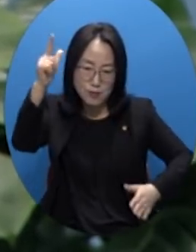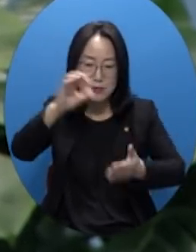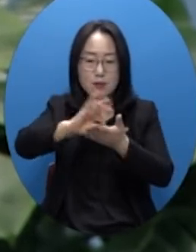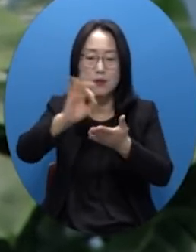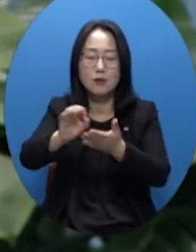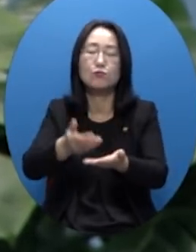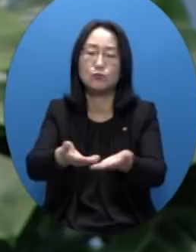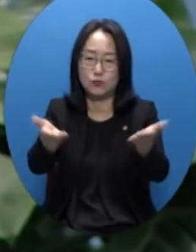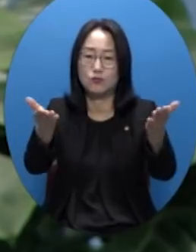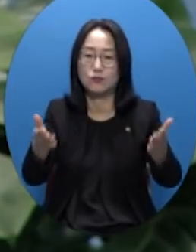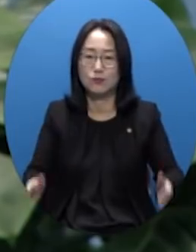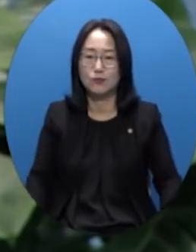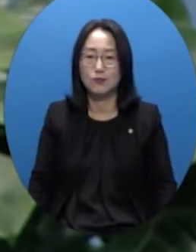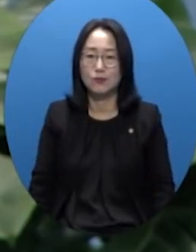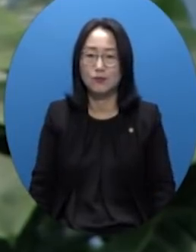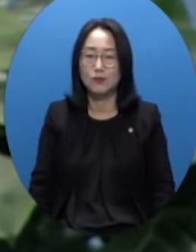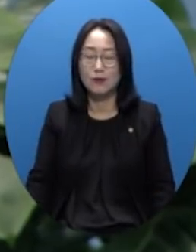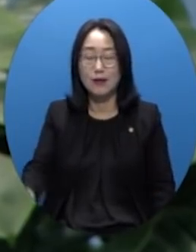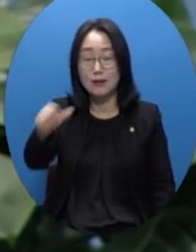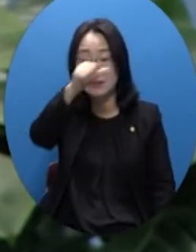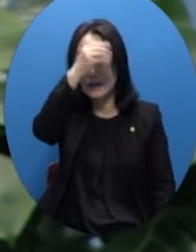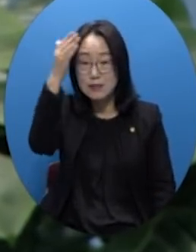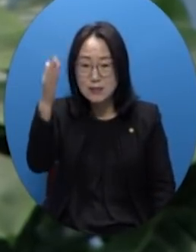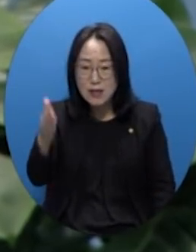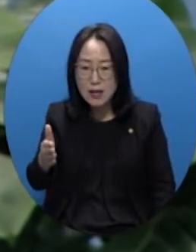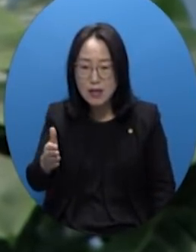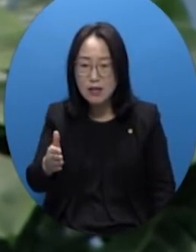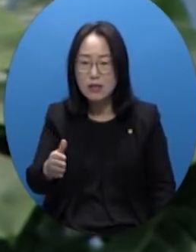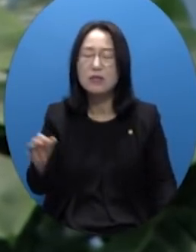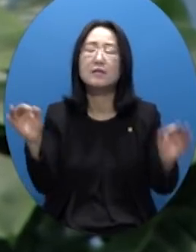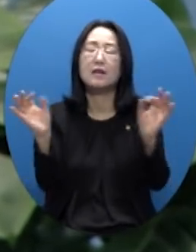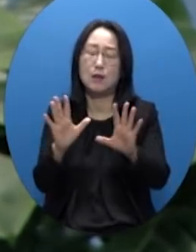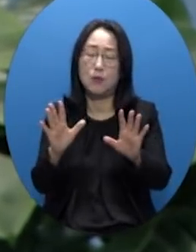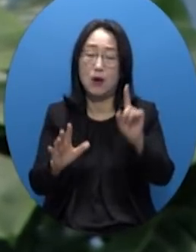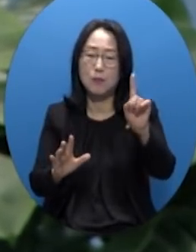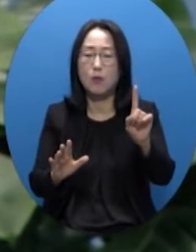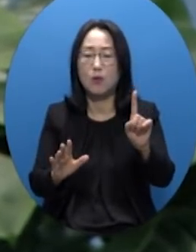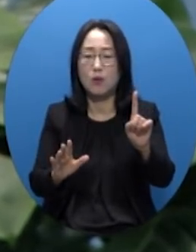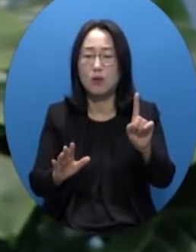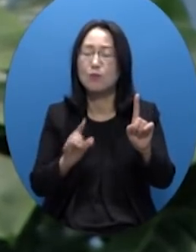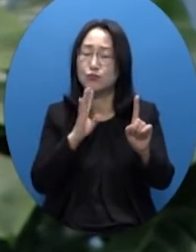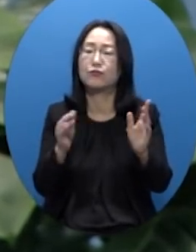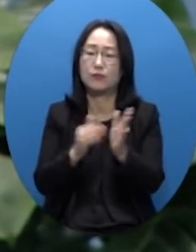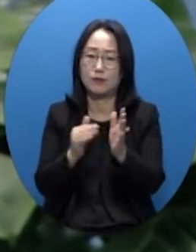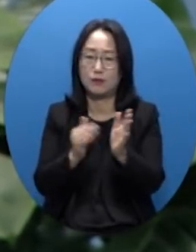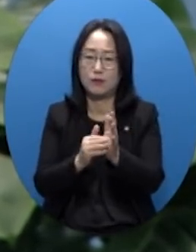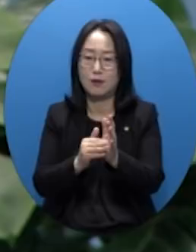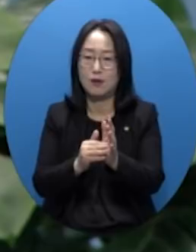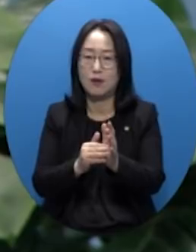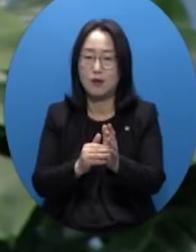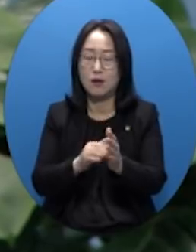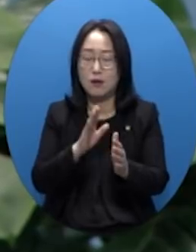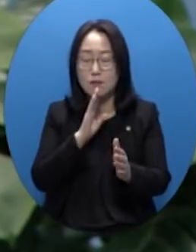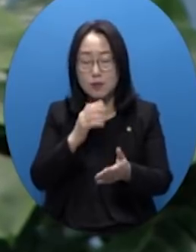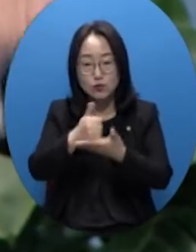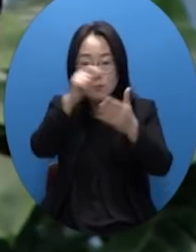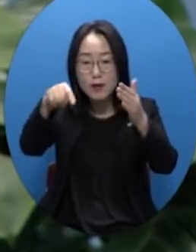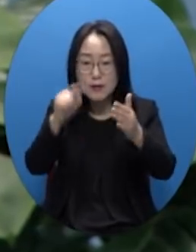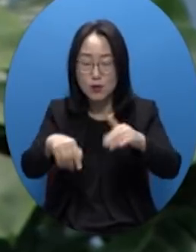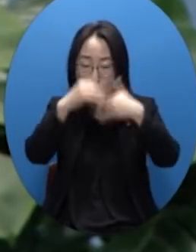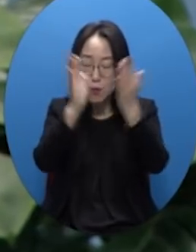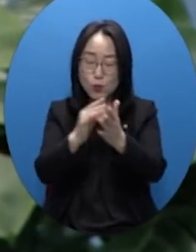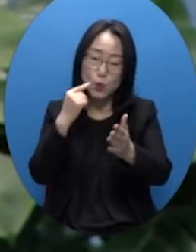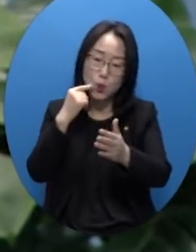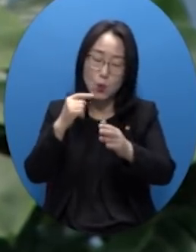것입니다 인생은 짰습니다 한번 지나가는 인생인데 정말 출마해서 모든 통을 다 체